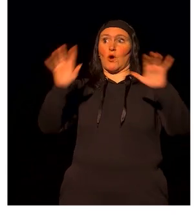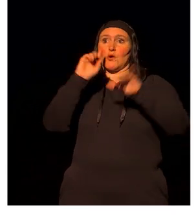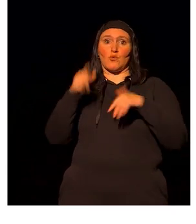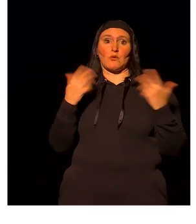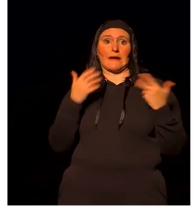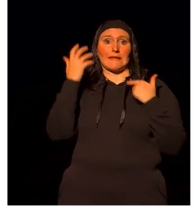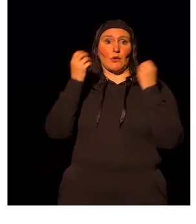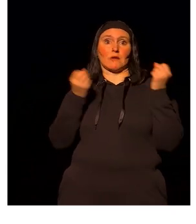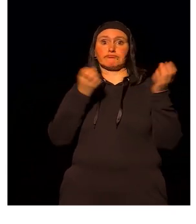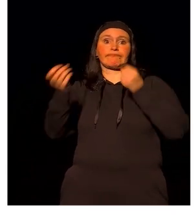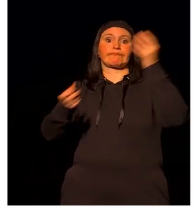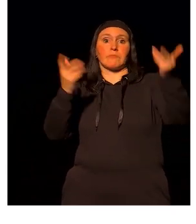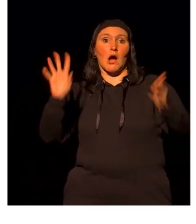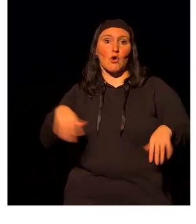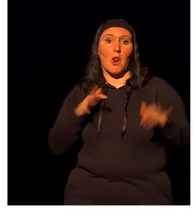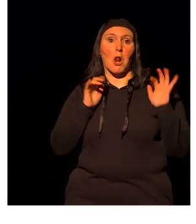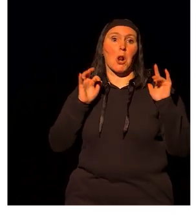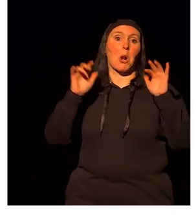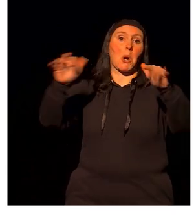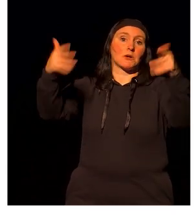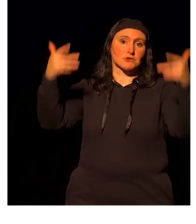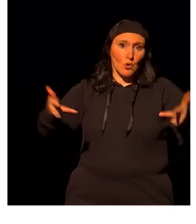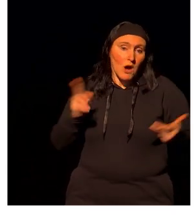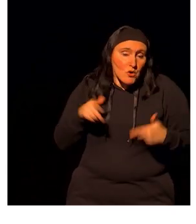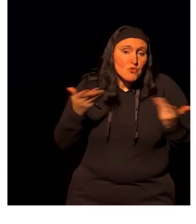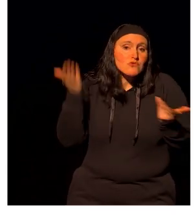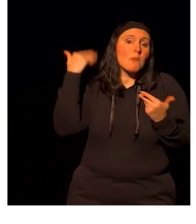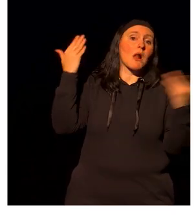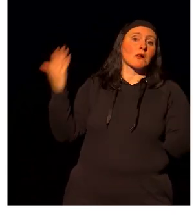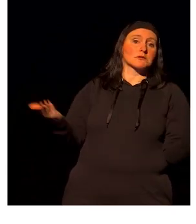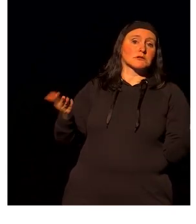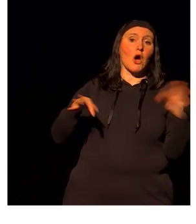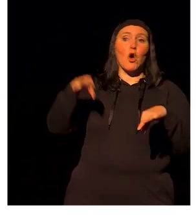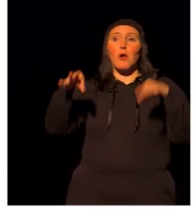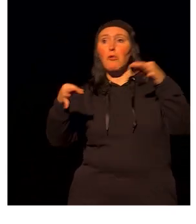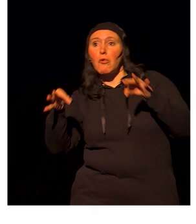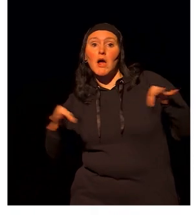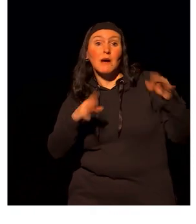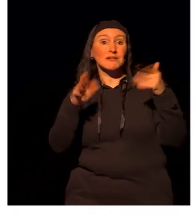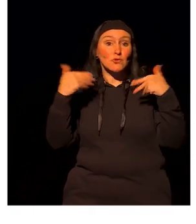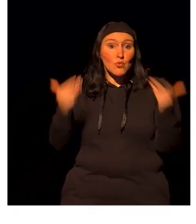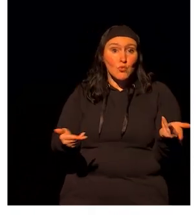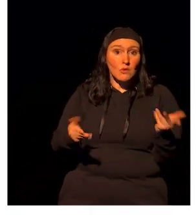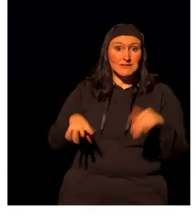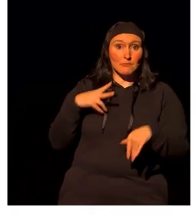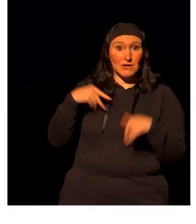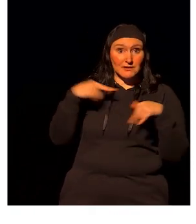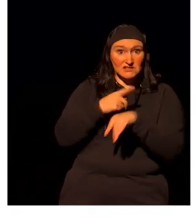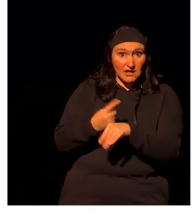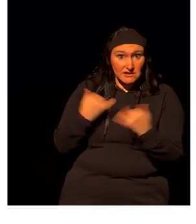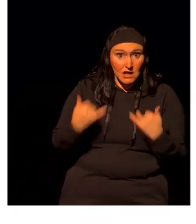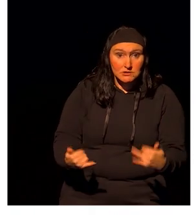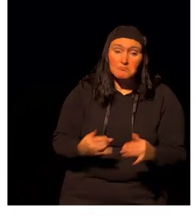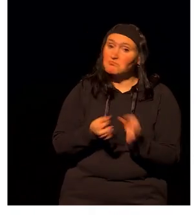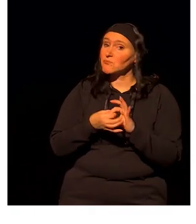nach ähnlichen Mustern ausgebaute Verschwörungstheorien, haben aber mit der Moderne nichts zu tun. Und ähnlich gilt das auch für den Antisemitismus,